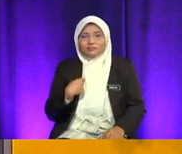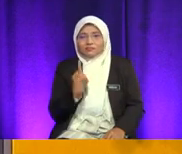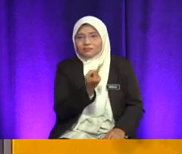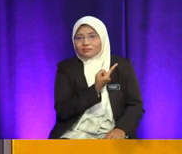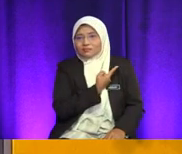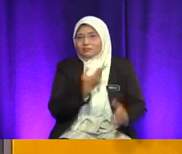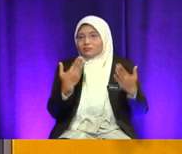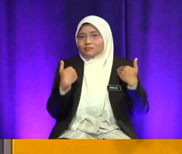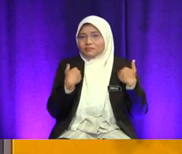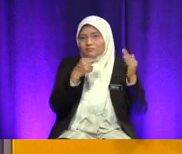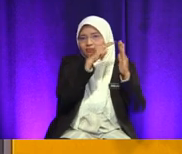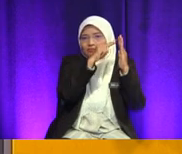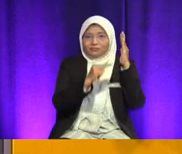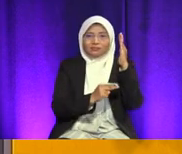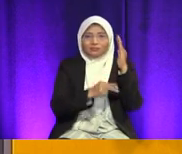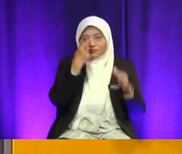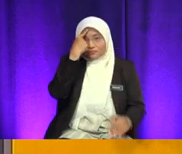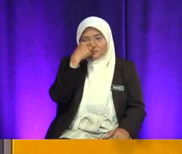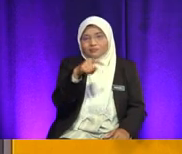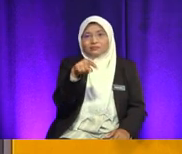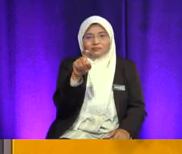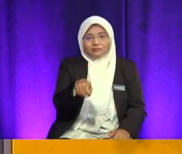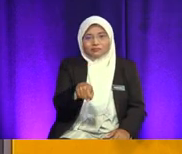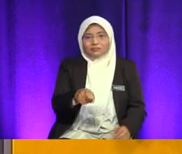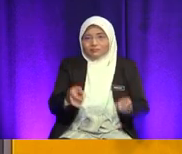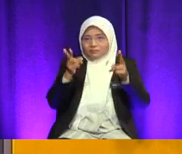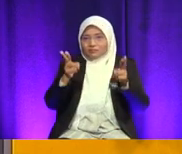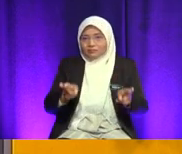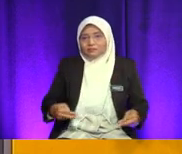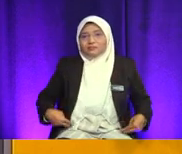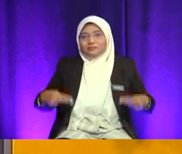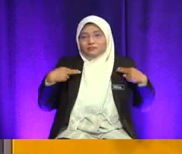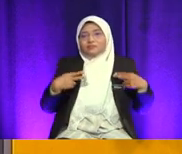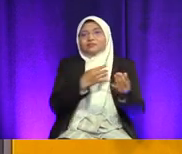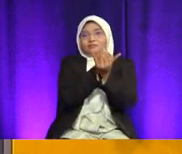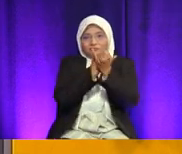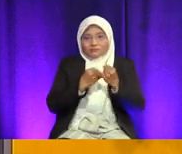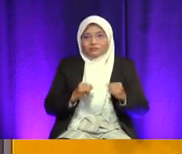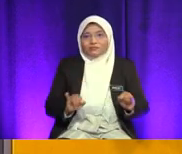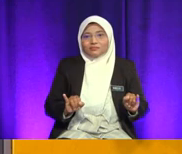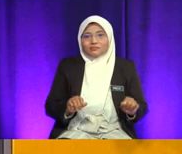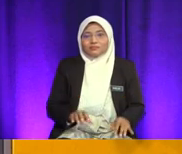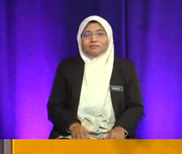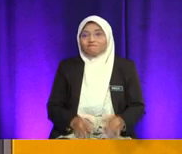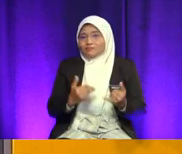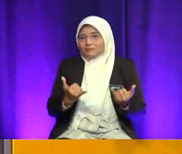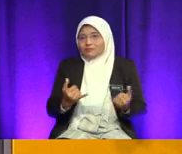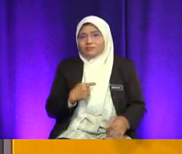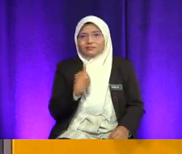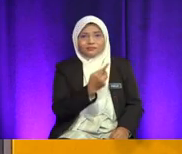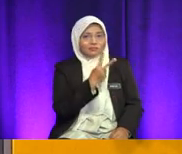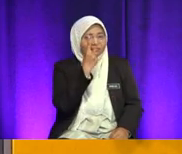memastikan rakyat hidup sejahtera Baiklah seterusnya kita lihat kedaulatan